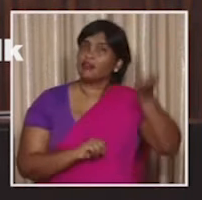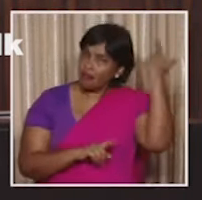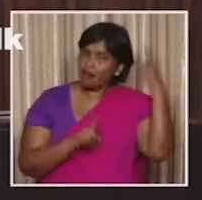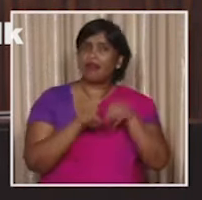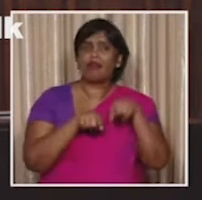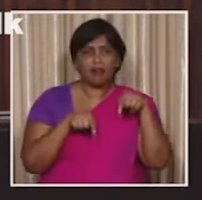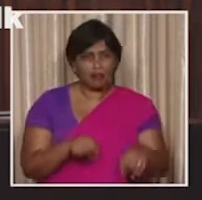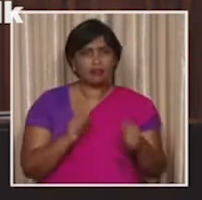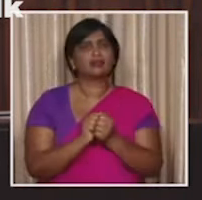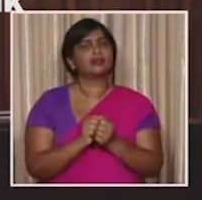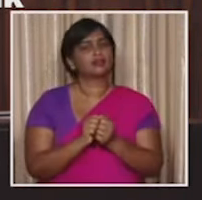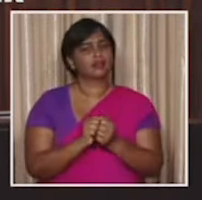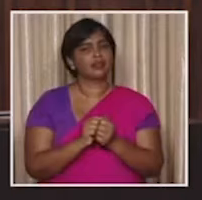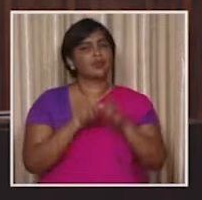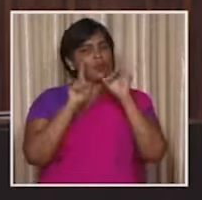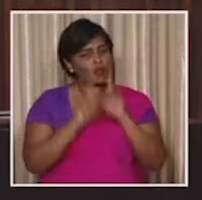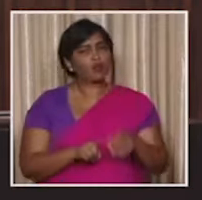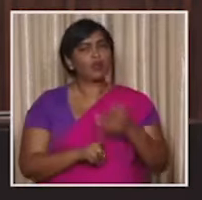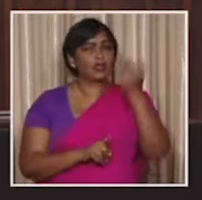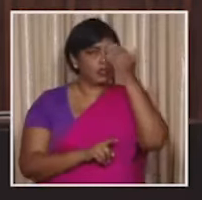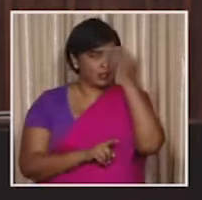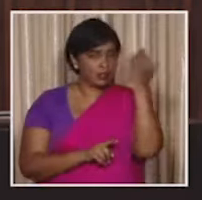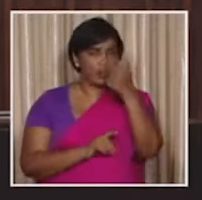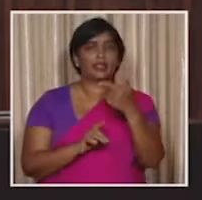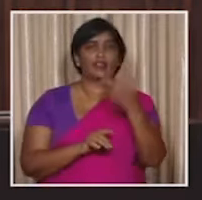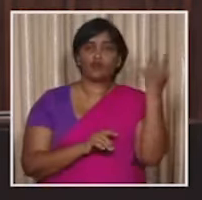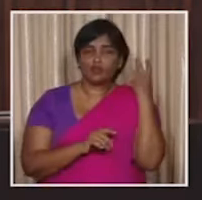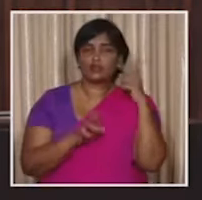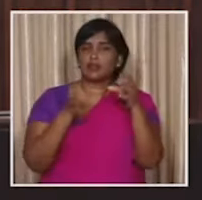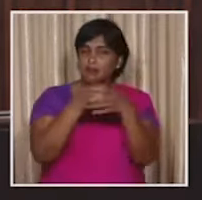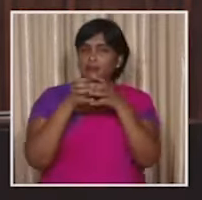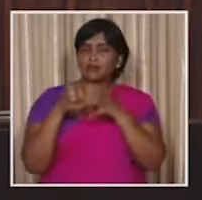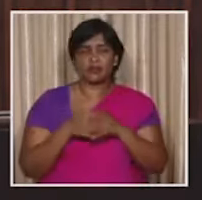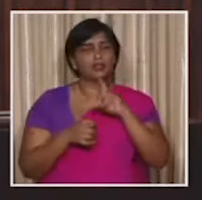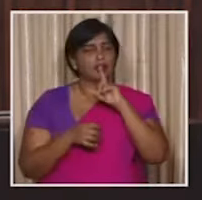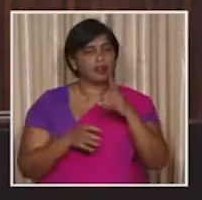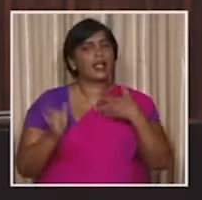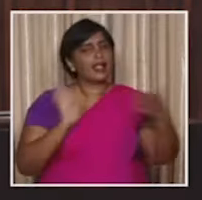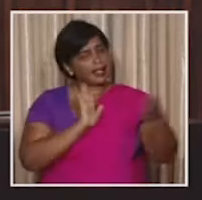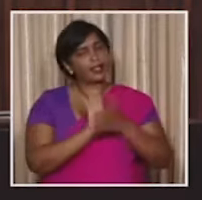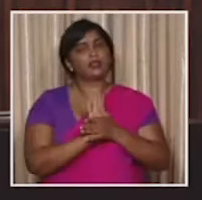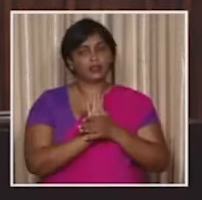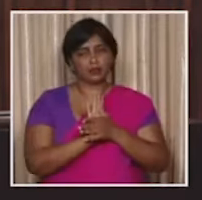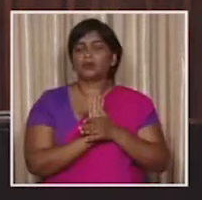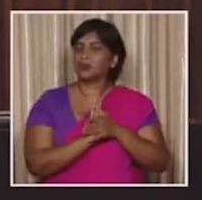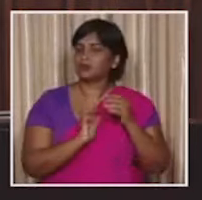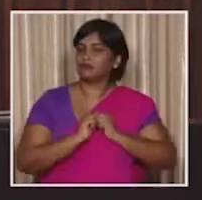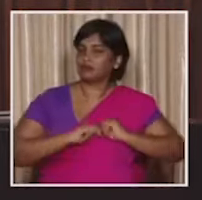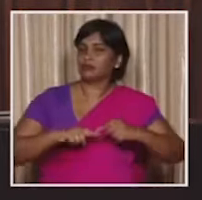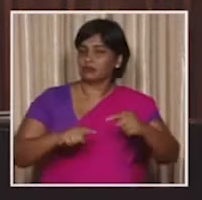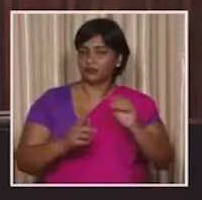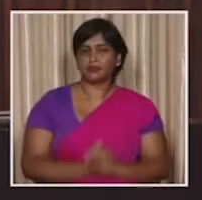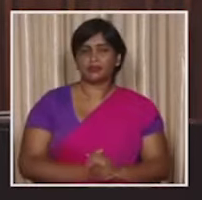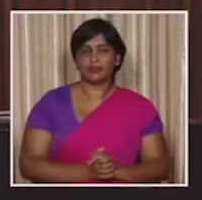අදත් කරමු. ඒ වගේ මන් ද්‍රවිඩ මුස්ලිම් පක්ෂවලිත් ඉල්ලනවා අපි එක්ක එකතු වෙන්න මේ ගමන යන්න